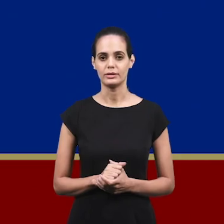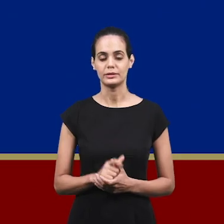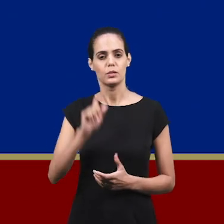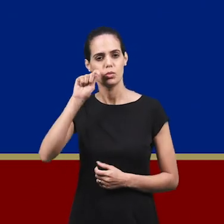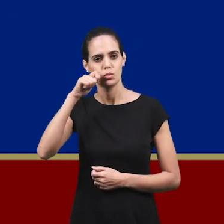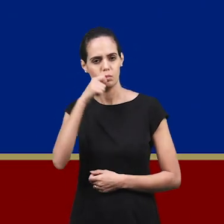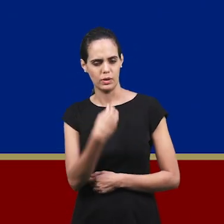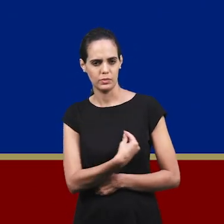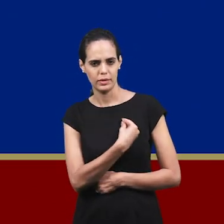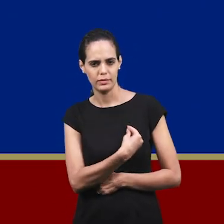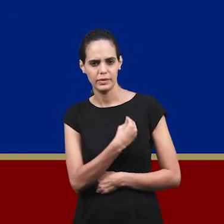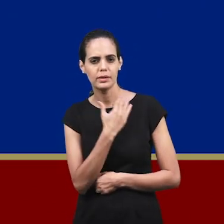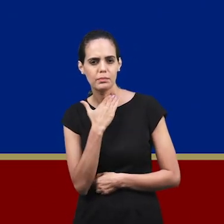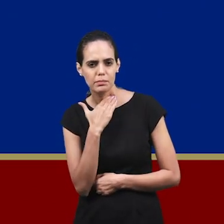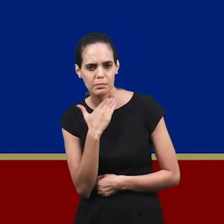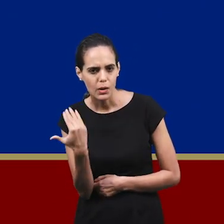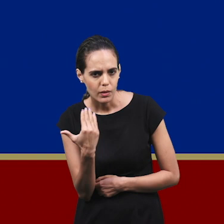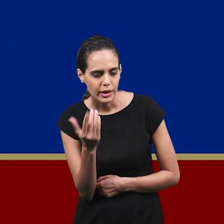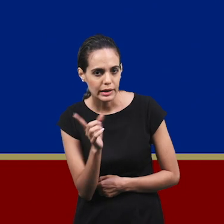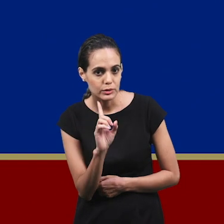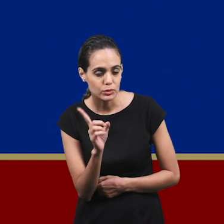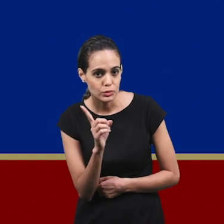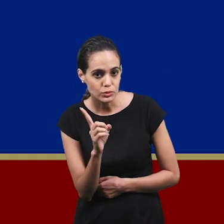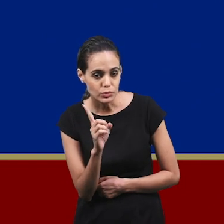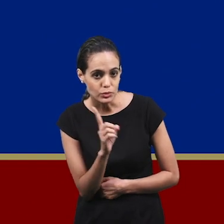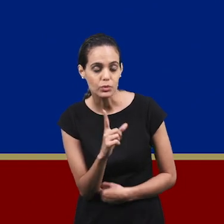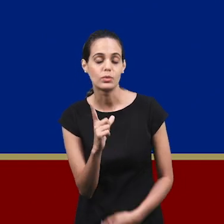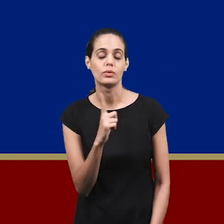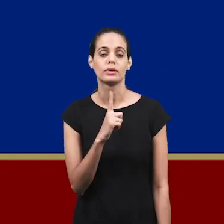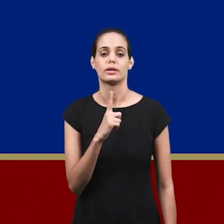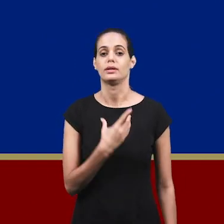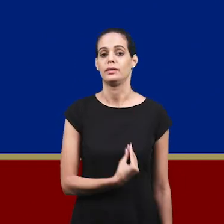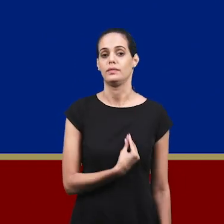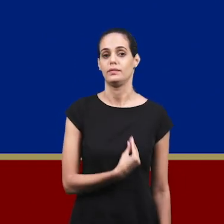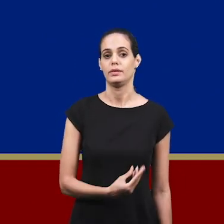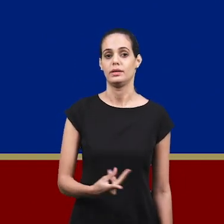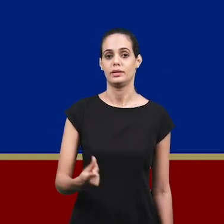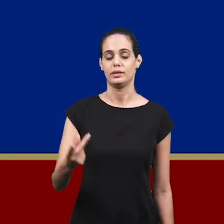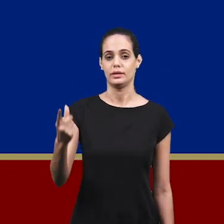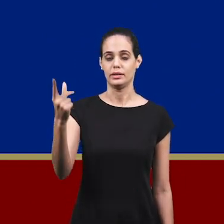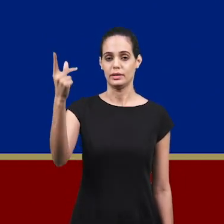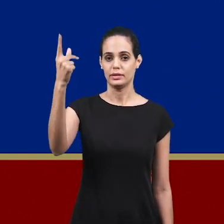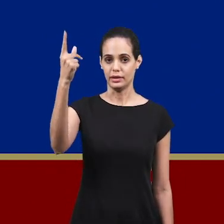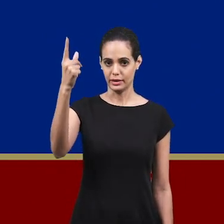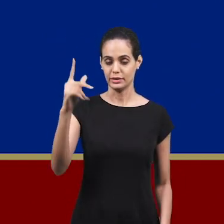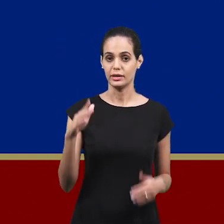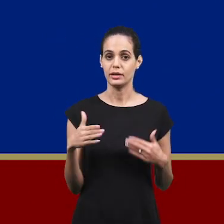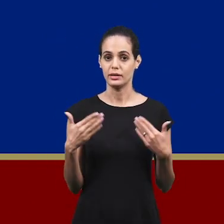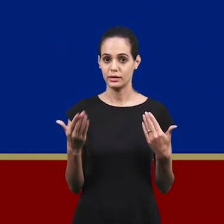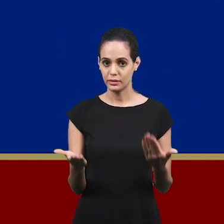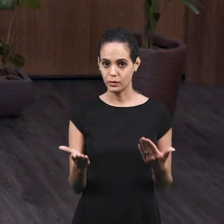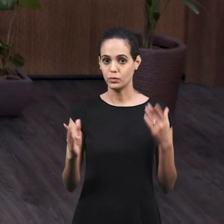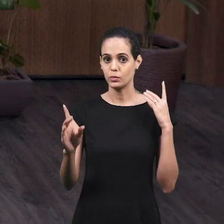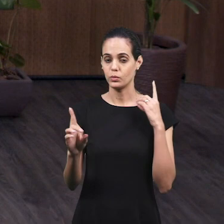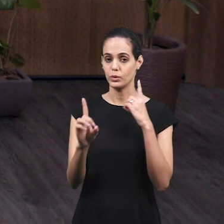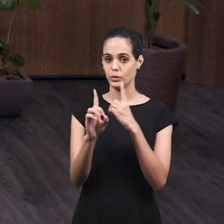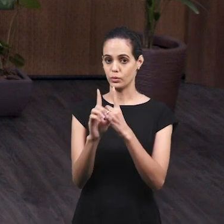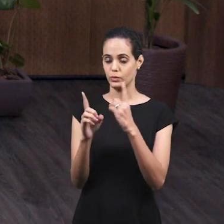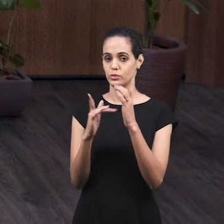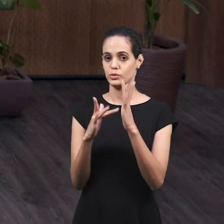afin que celui qui mange de lui, c'est-à-dire qui mange du pain de la vie, ne meurt point, mais ait la vie